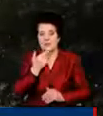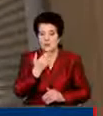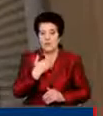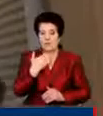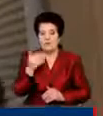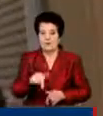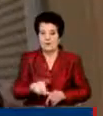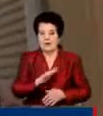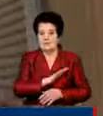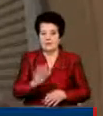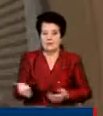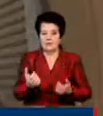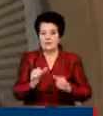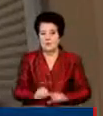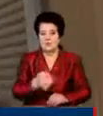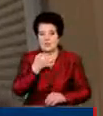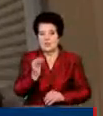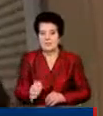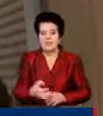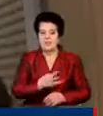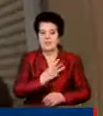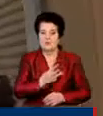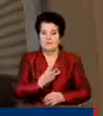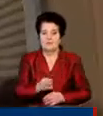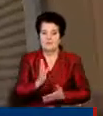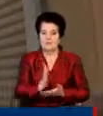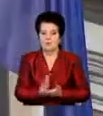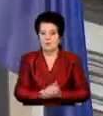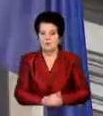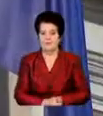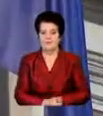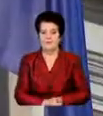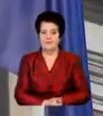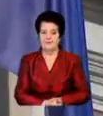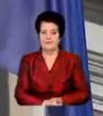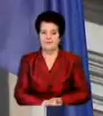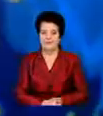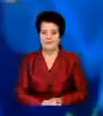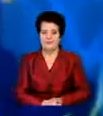de astăzi nu este sub nicio formă expresia unei dorințe de secesiune.